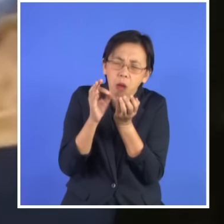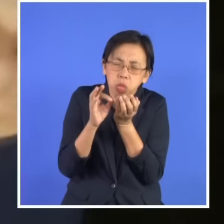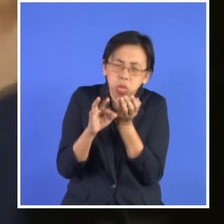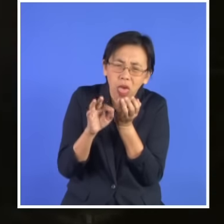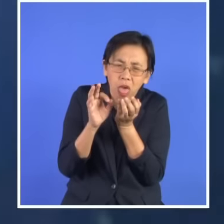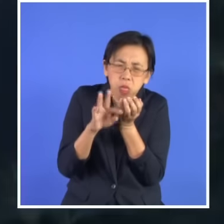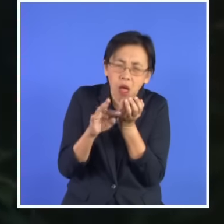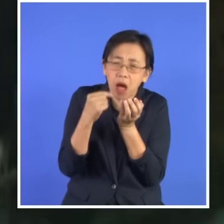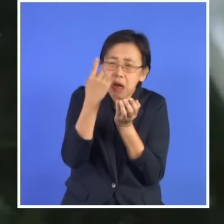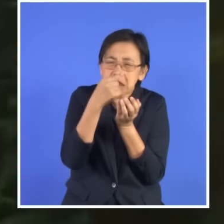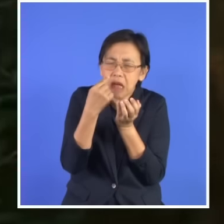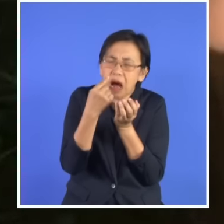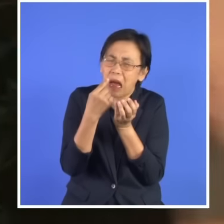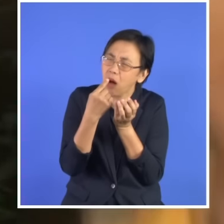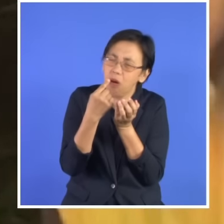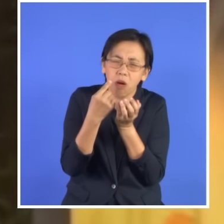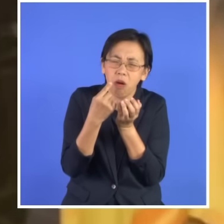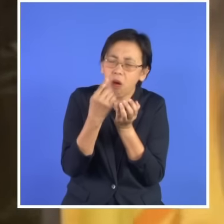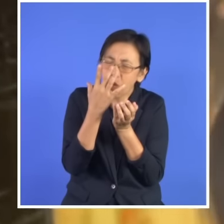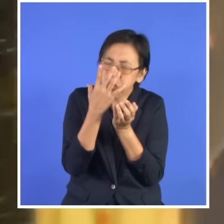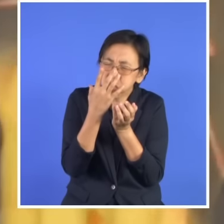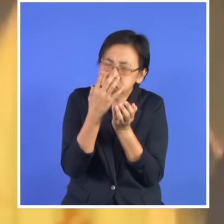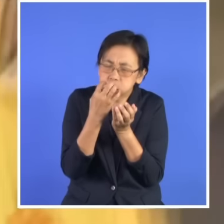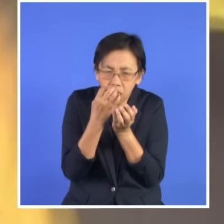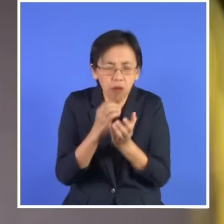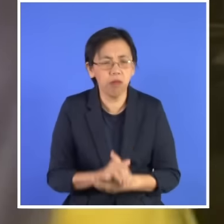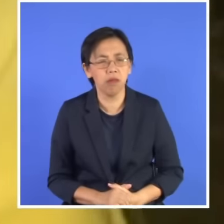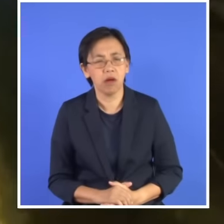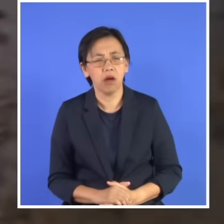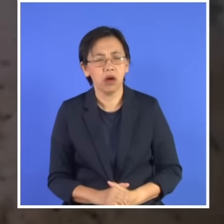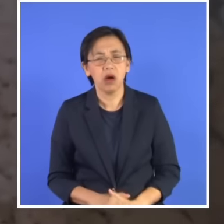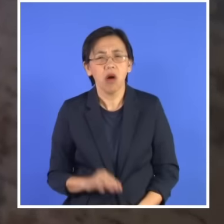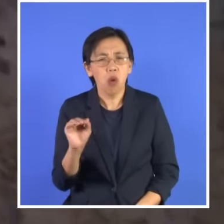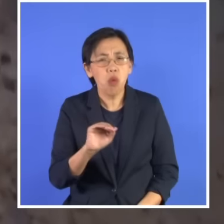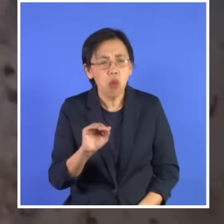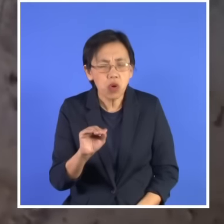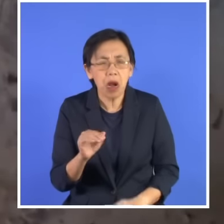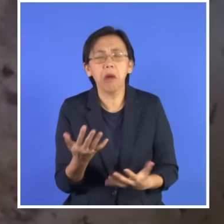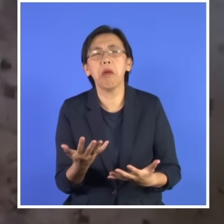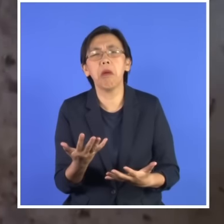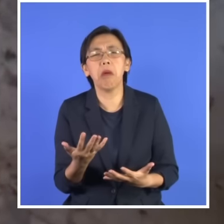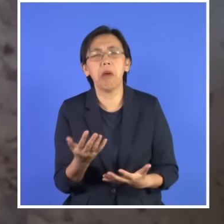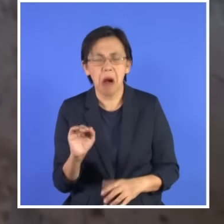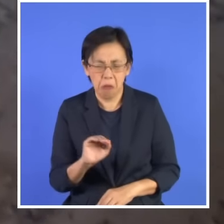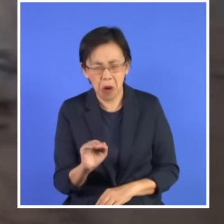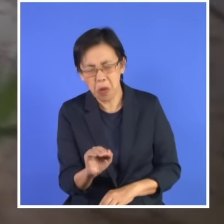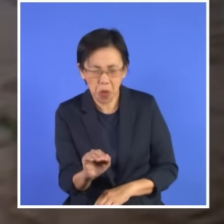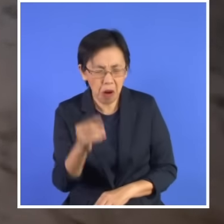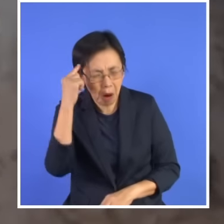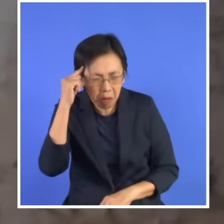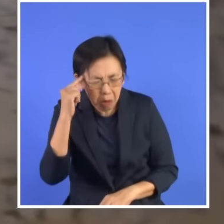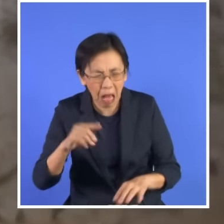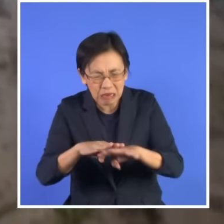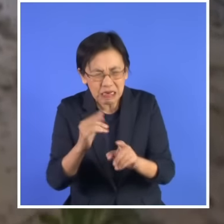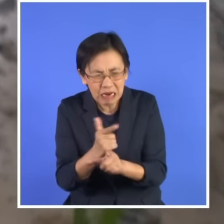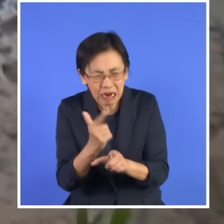นะครับเนี่ยเห็นแล้วถึงว่ามันจะเป็นงูนะครับคุณผู้ชมแต่ว่ามันก็เห็นแล้วมันยังไงฮะคุณ